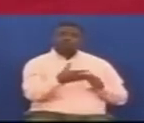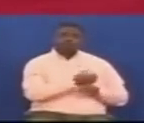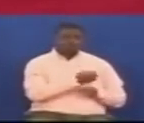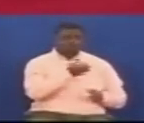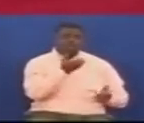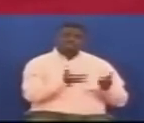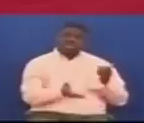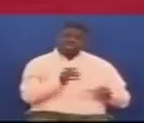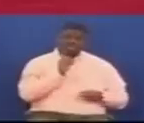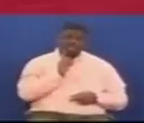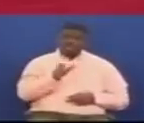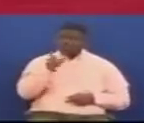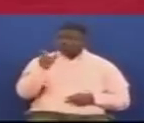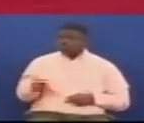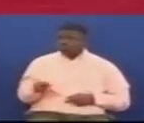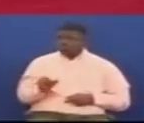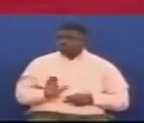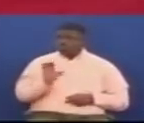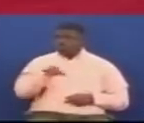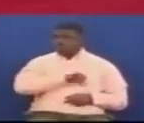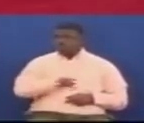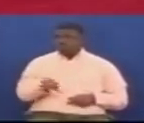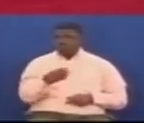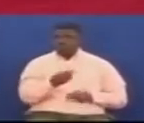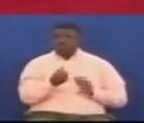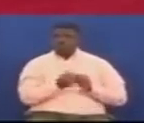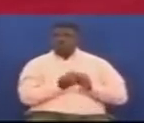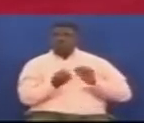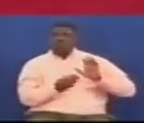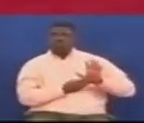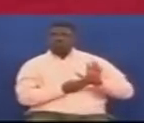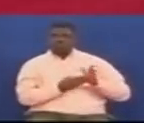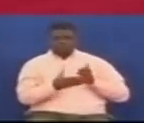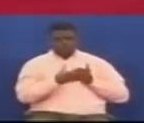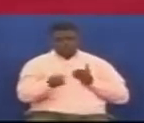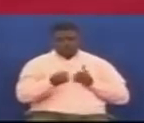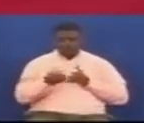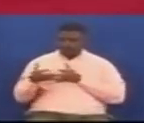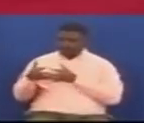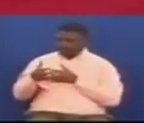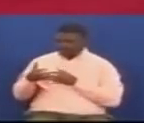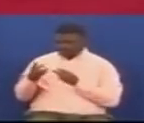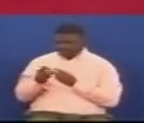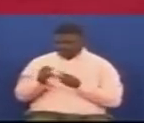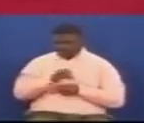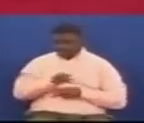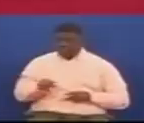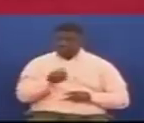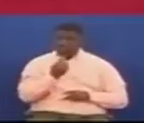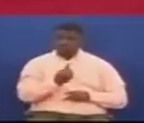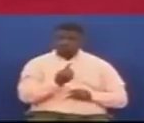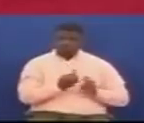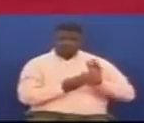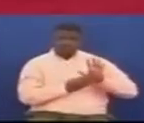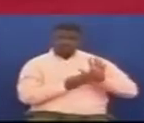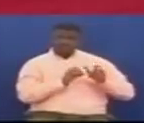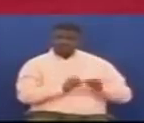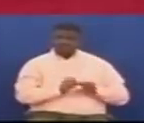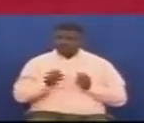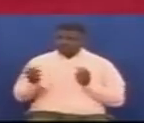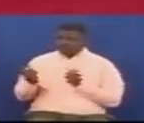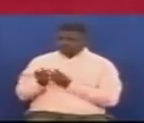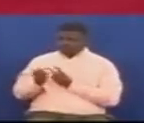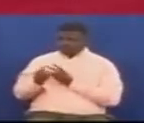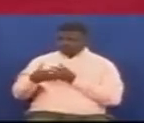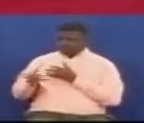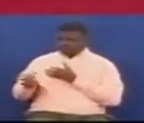kila mtu kwa mwaka 2018 ni sawa na dola za Marekani 1090 ikilinganishwa na